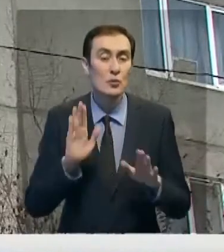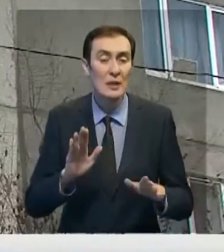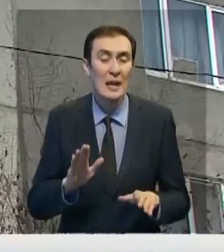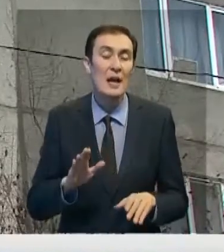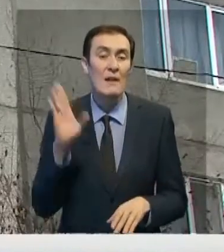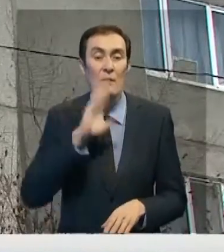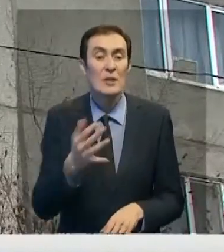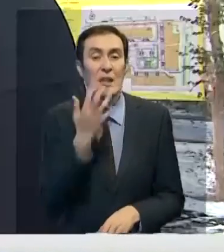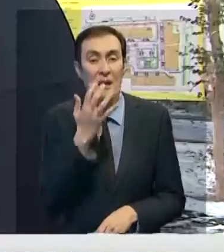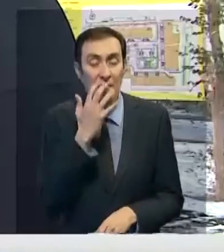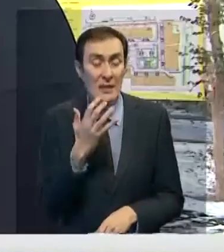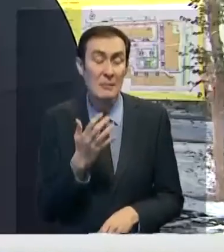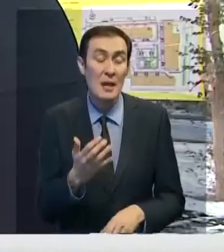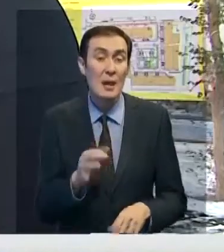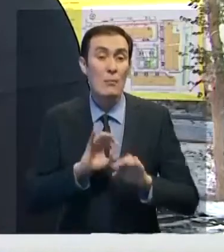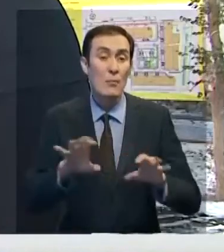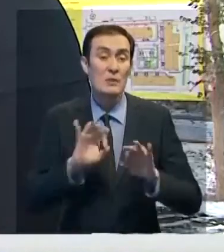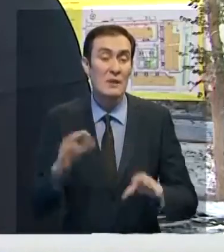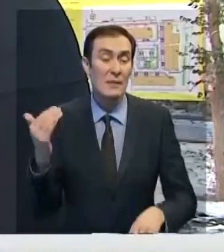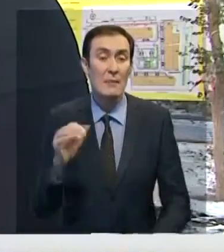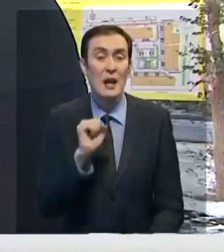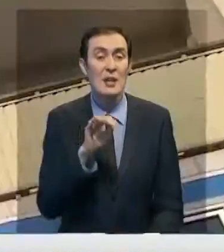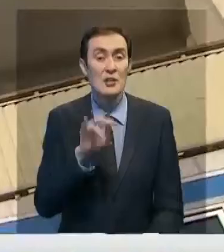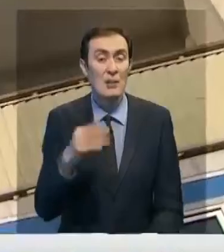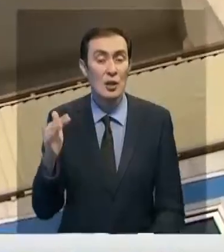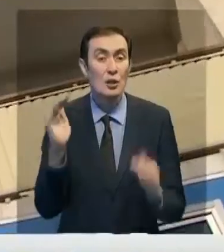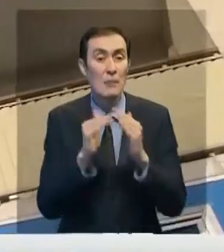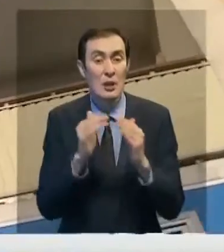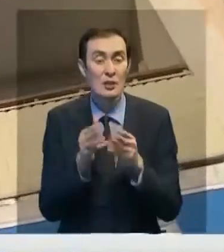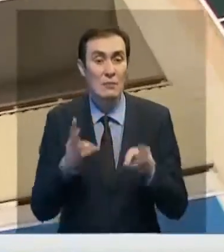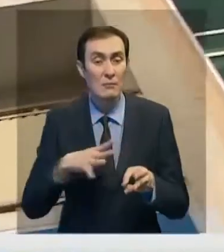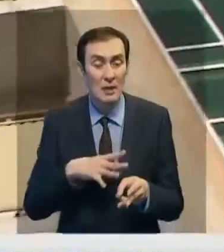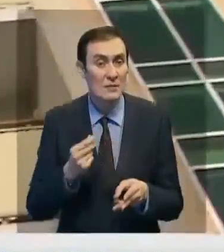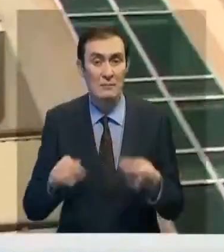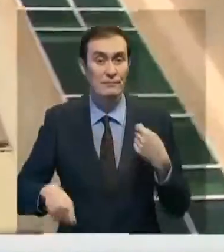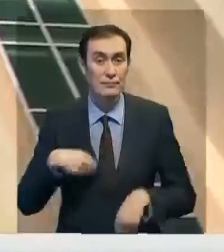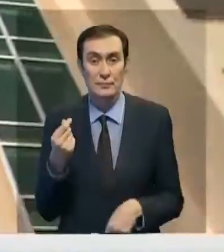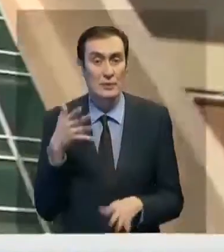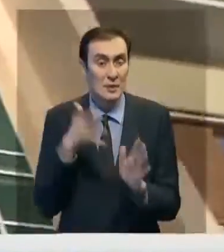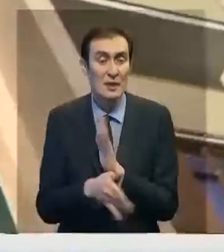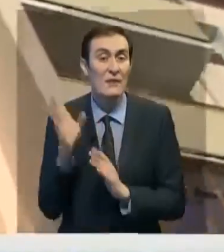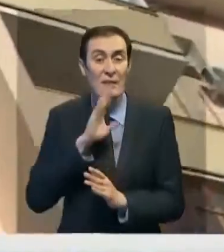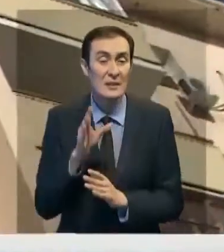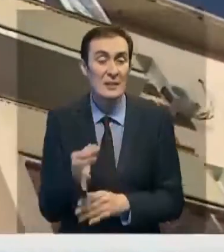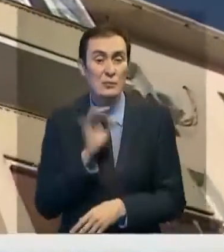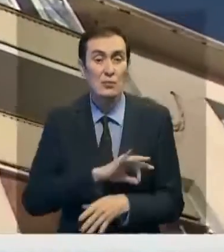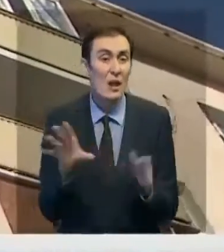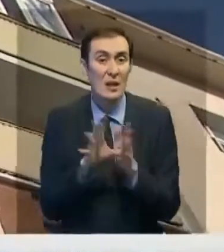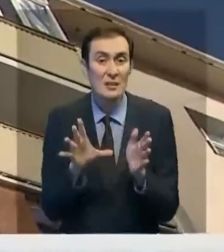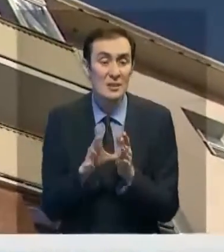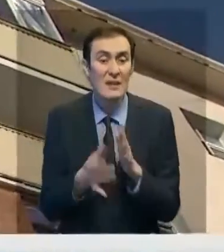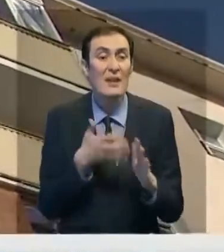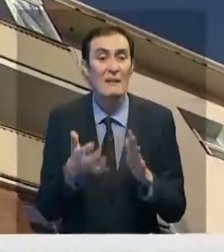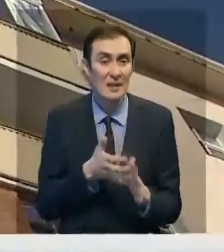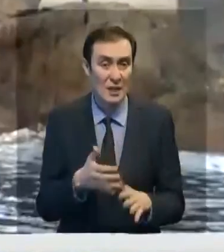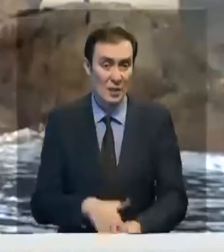специальными водонагревателями. По словам Айджамала Измаиловой, домашние бойлеры лишний раз били по карману. К тому же воды, нагретой с помощью электричества, не